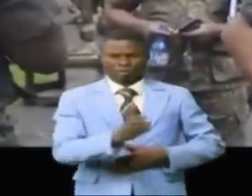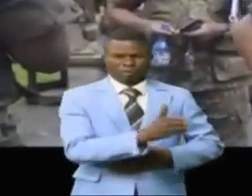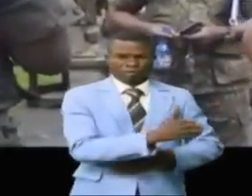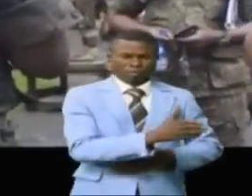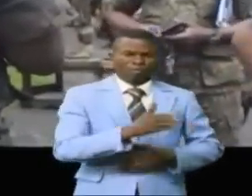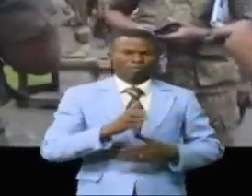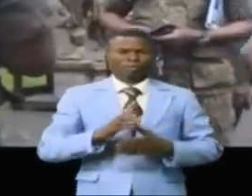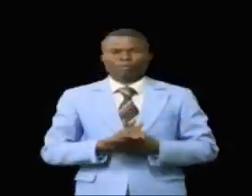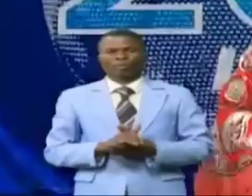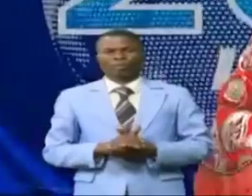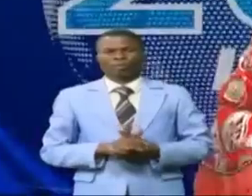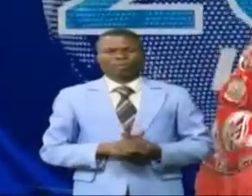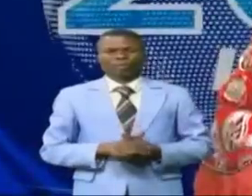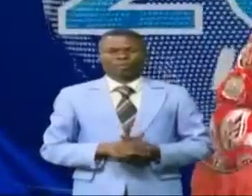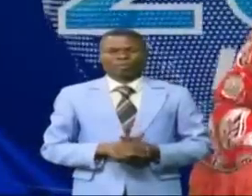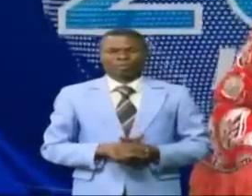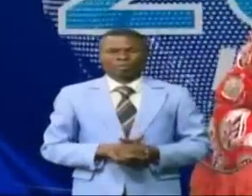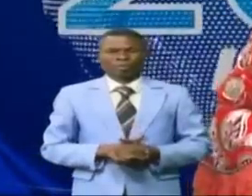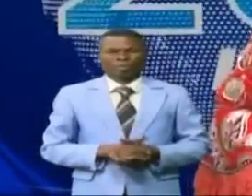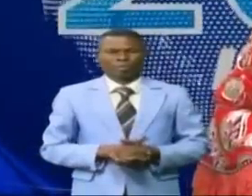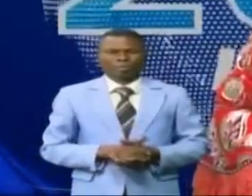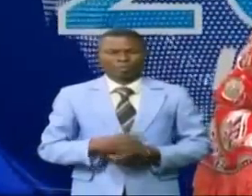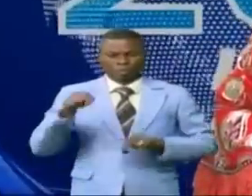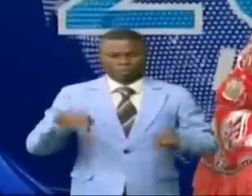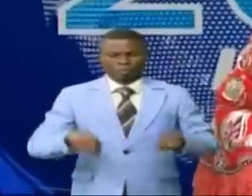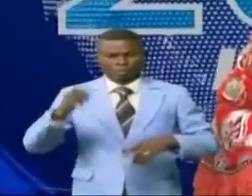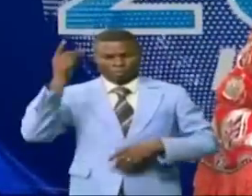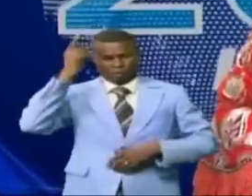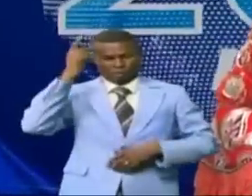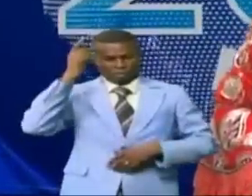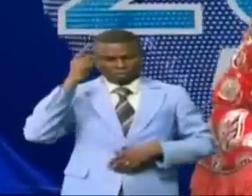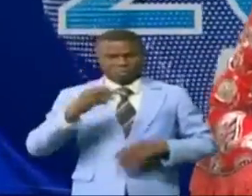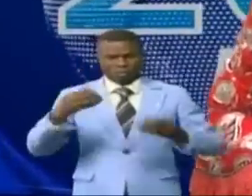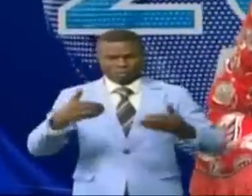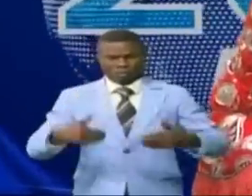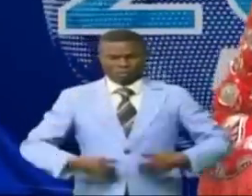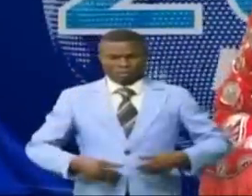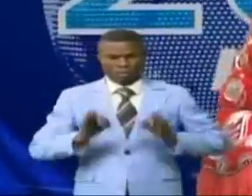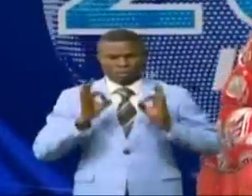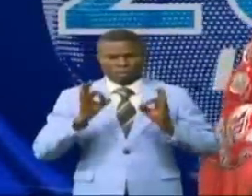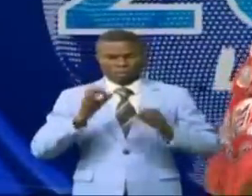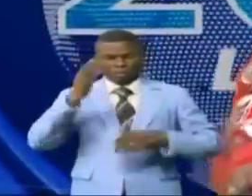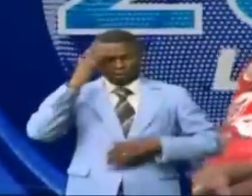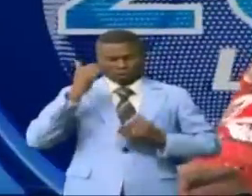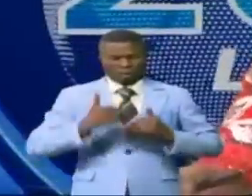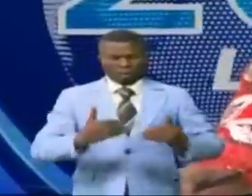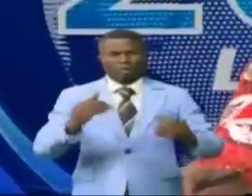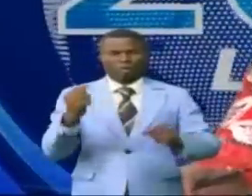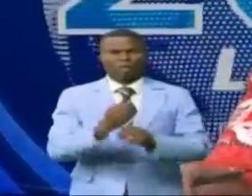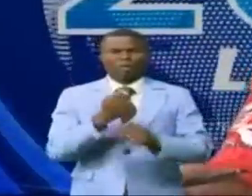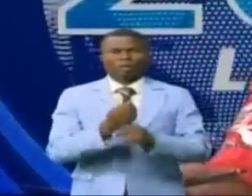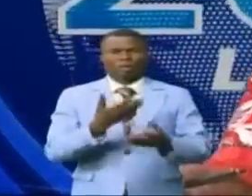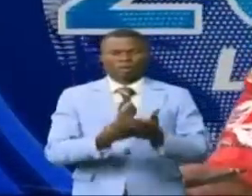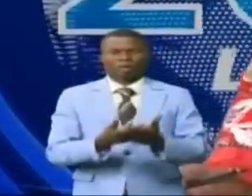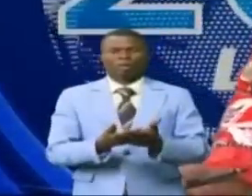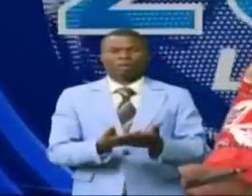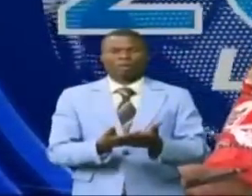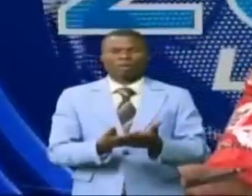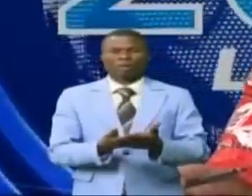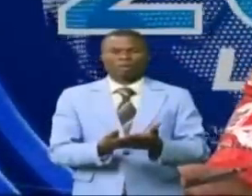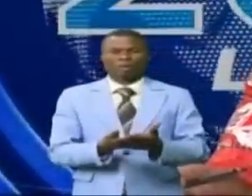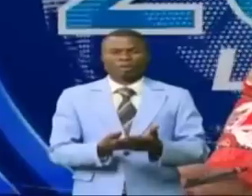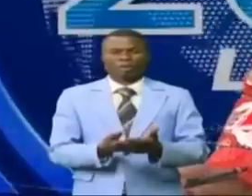différents axes. Et à Kinshasa, la nouvelle génération consciente poursuit sans désemparer son opération